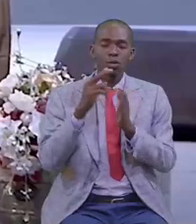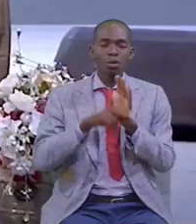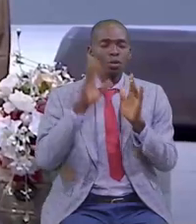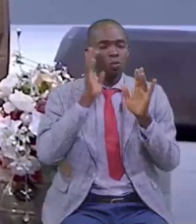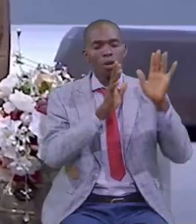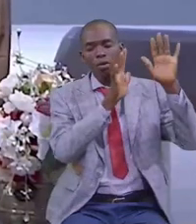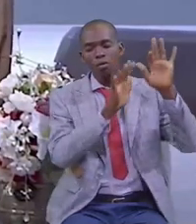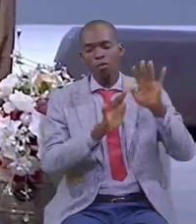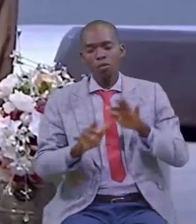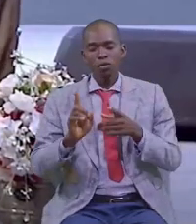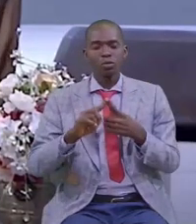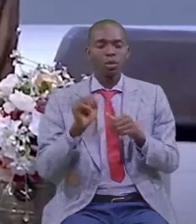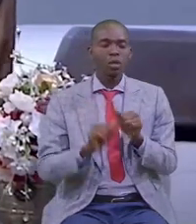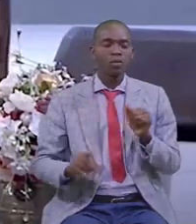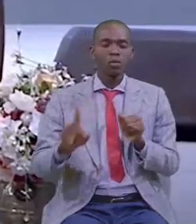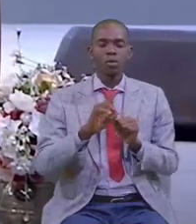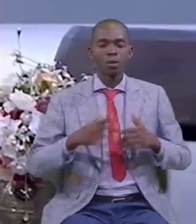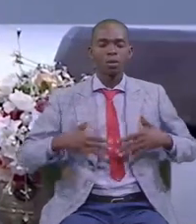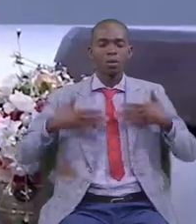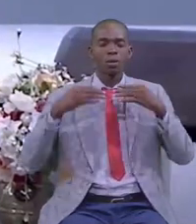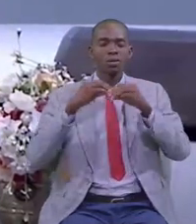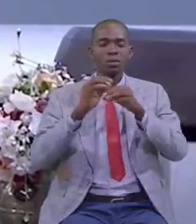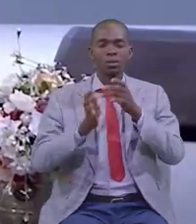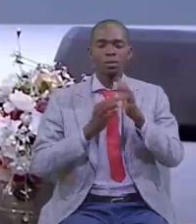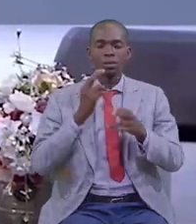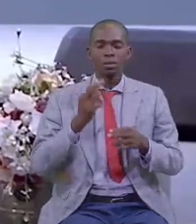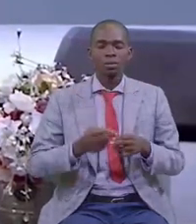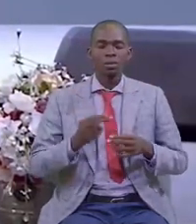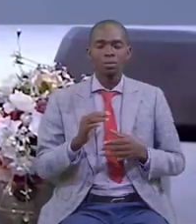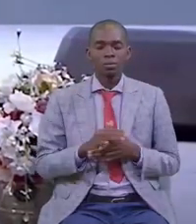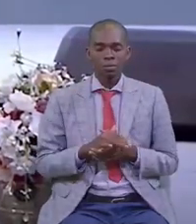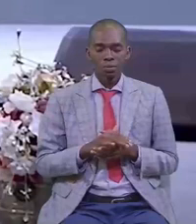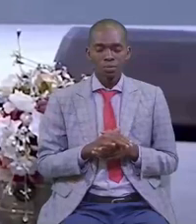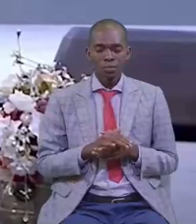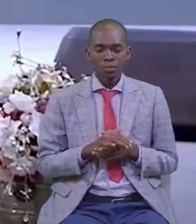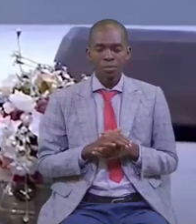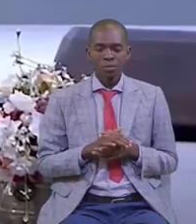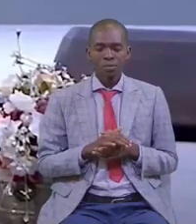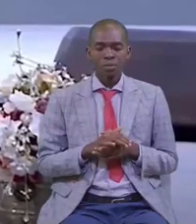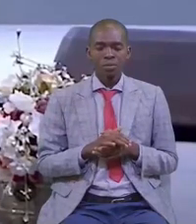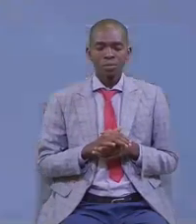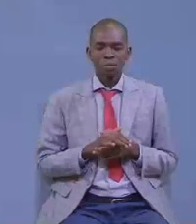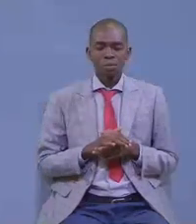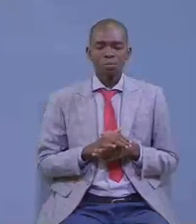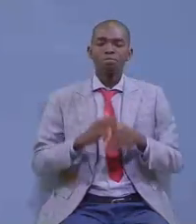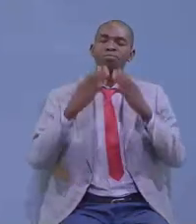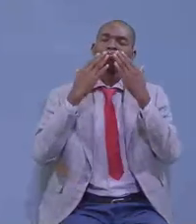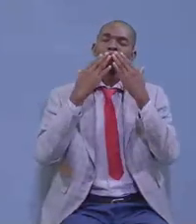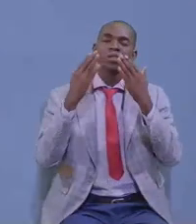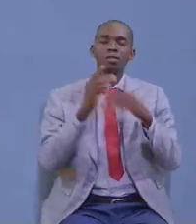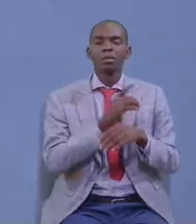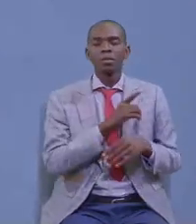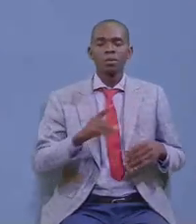Et nous demandons, Seigneur, que ta grande grâce coule dans chaque vie au nom de Jésus. Merci, Seigneur. C'est